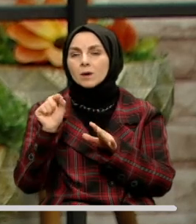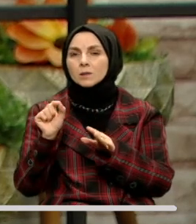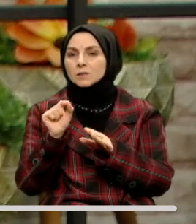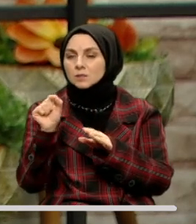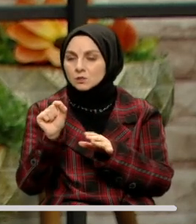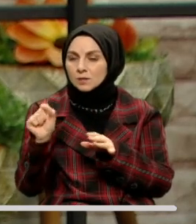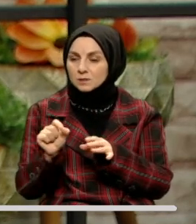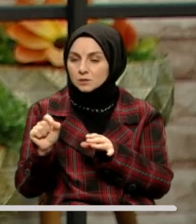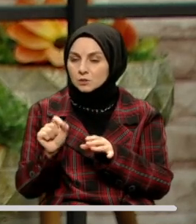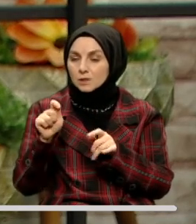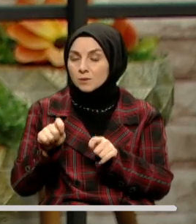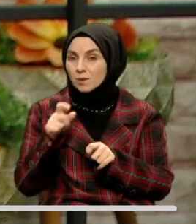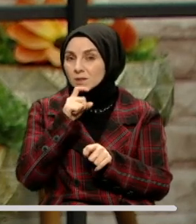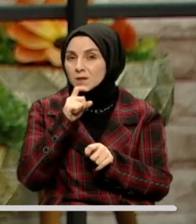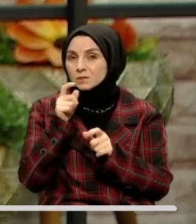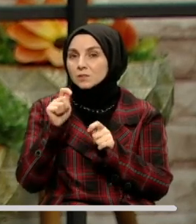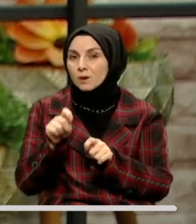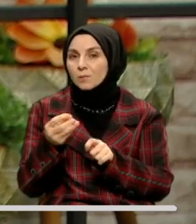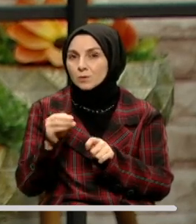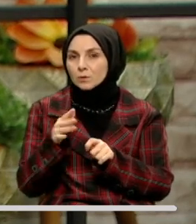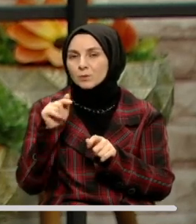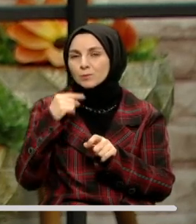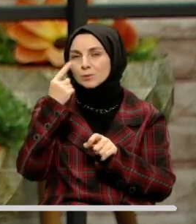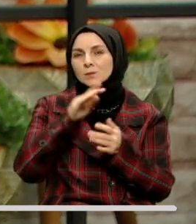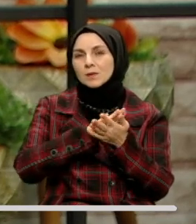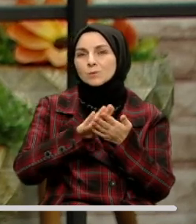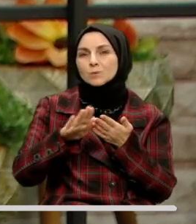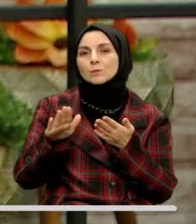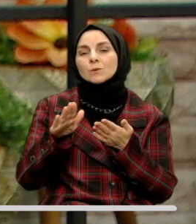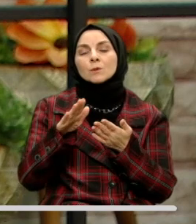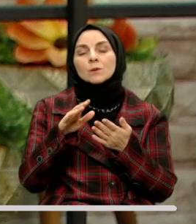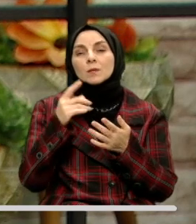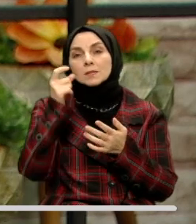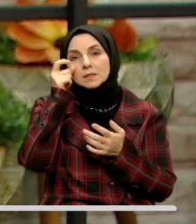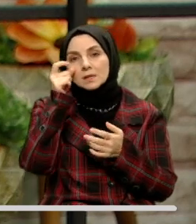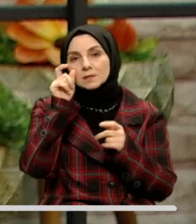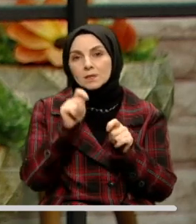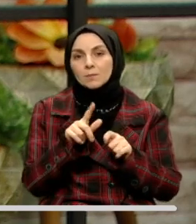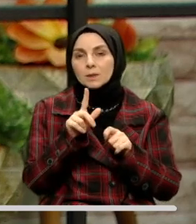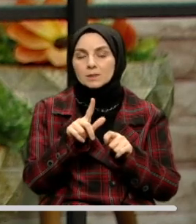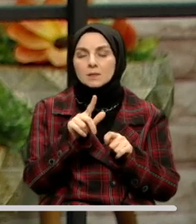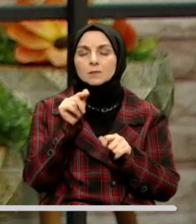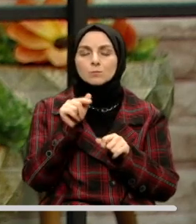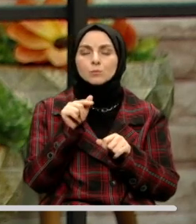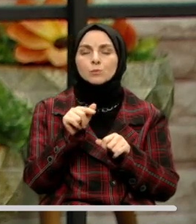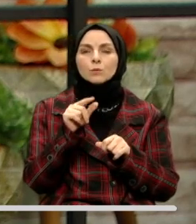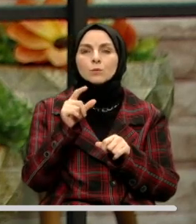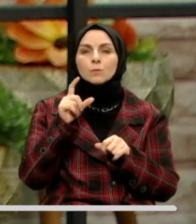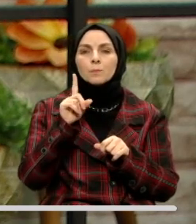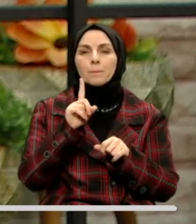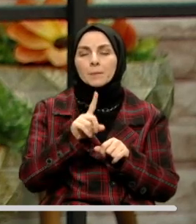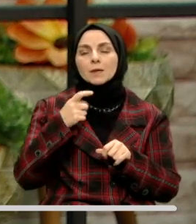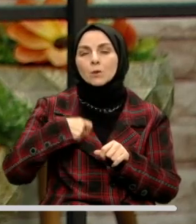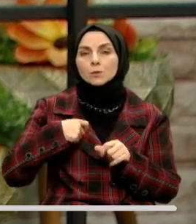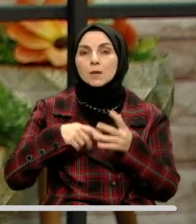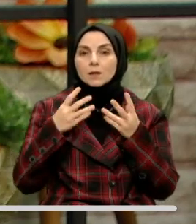bir optik forma düzenli bir şekilde yerleştirmek gerekiyor. Dediğiniz gibi bu bir beceri ve zamanla kazanılıyor.